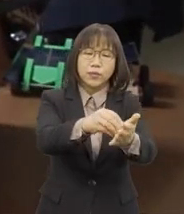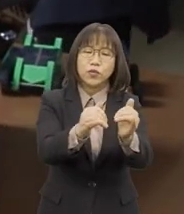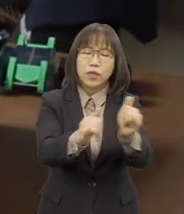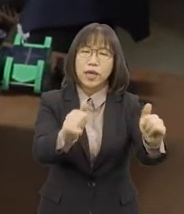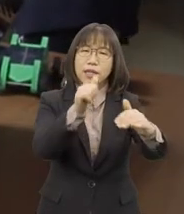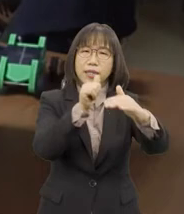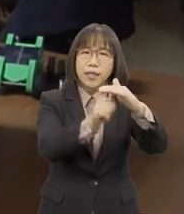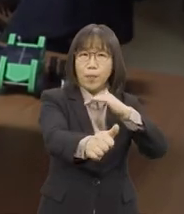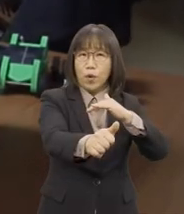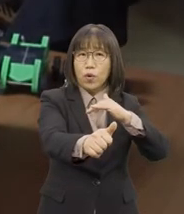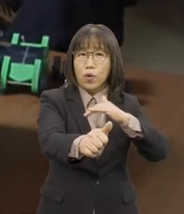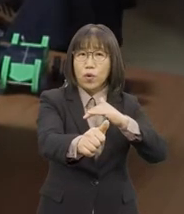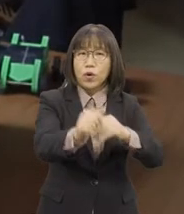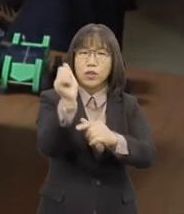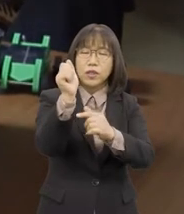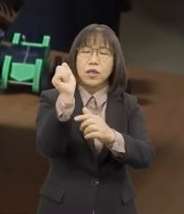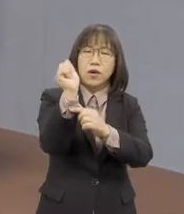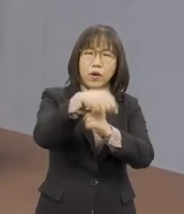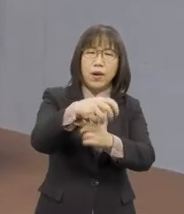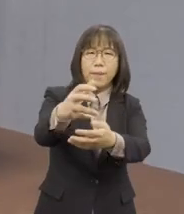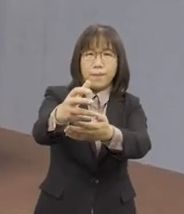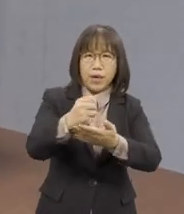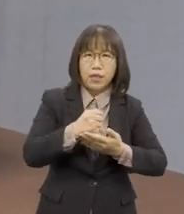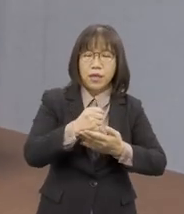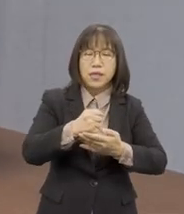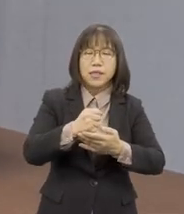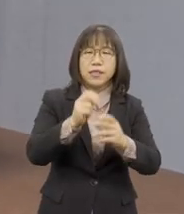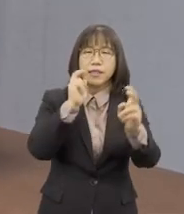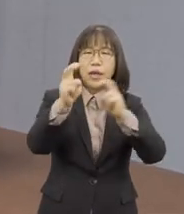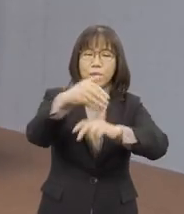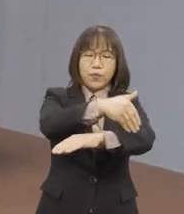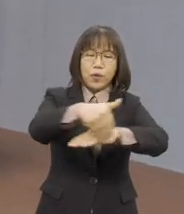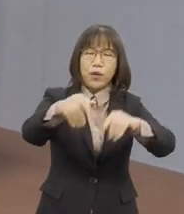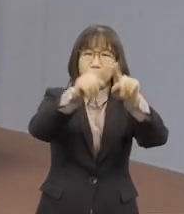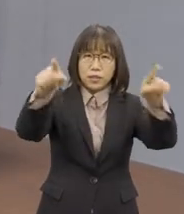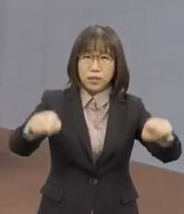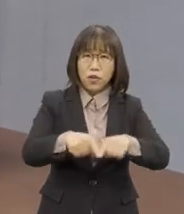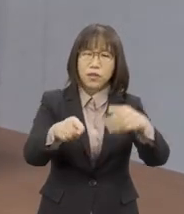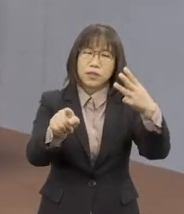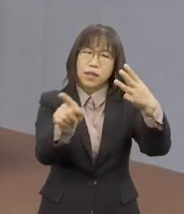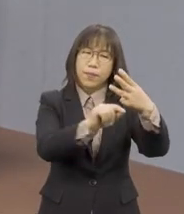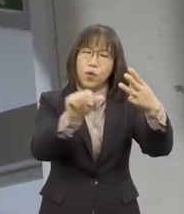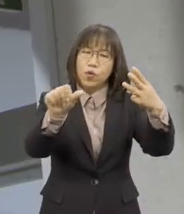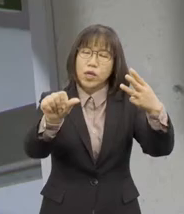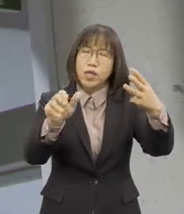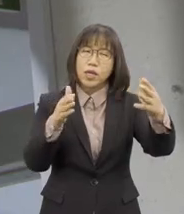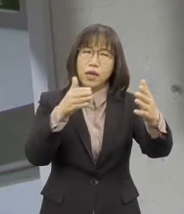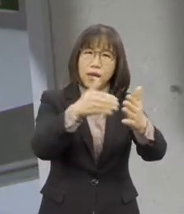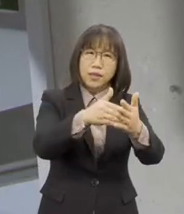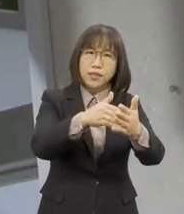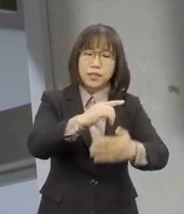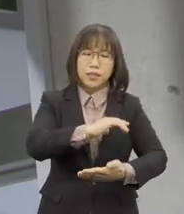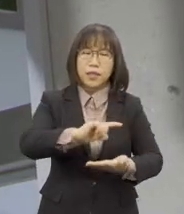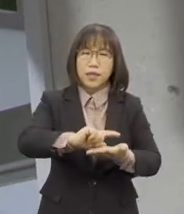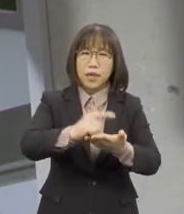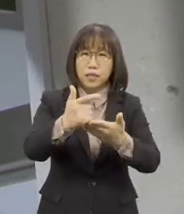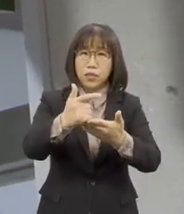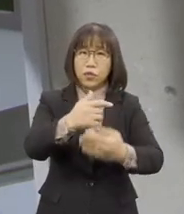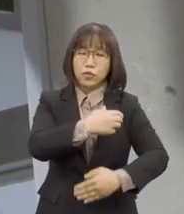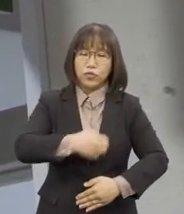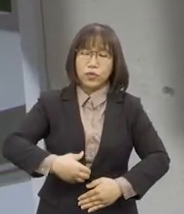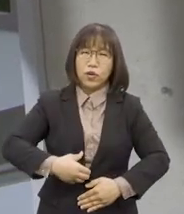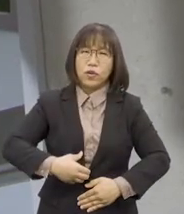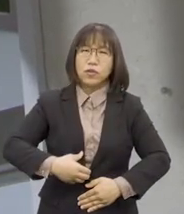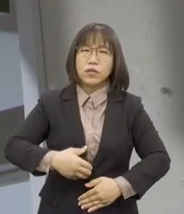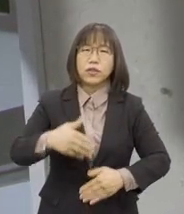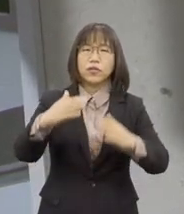입주자 대표회의 승인을 거친 사업 제안서와 계획서 등 신청 서류를 3월 5일까지 강서구청